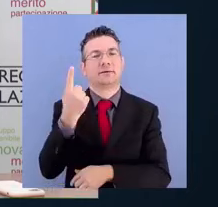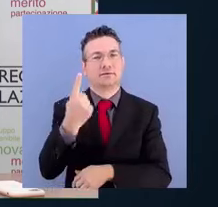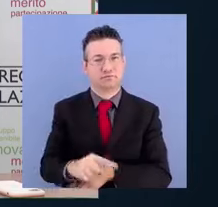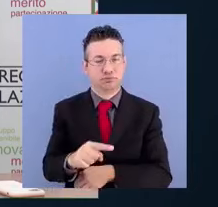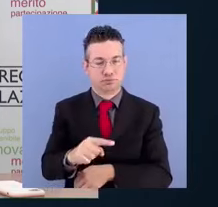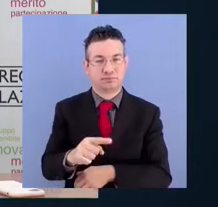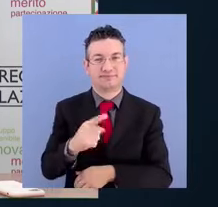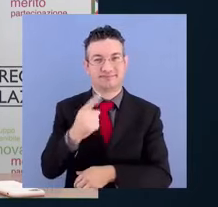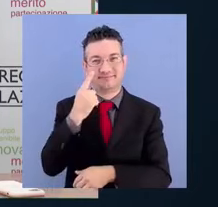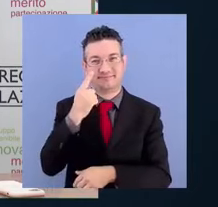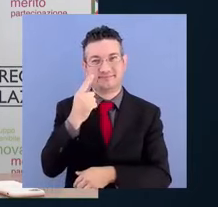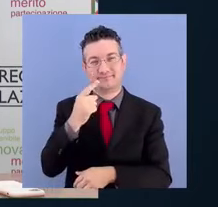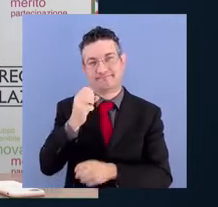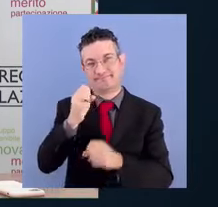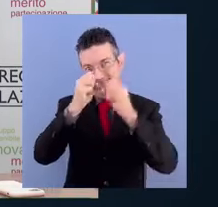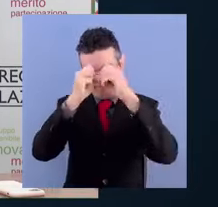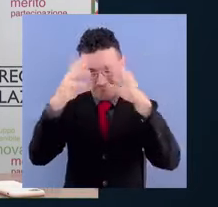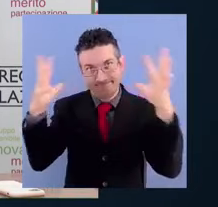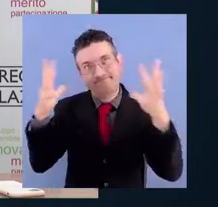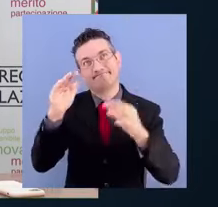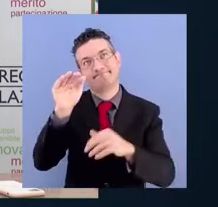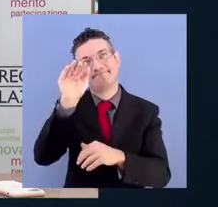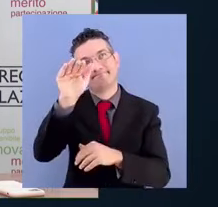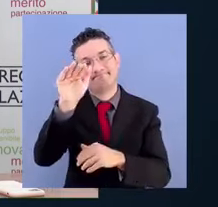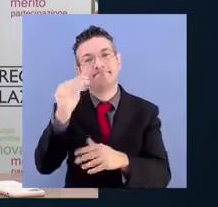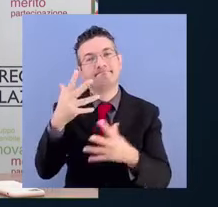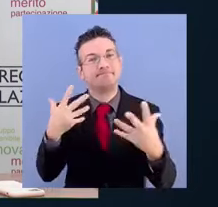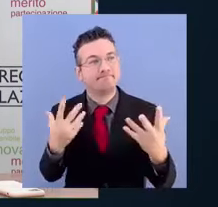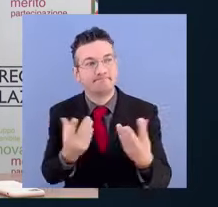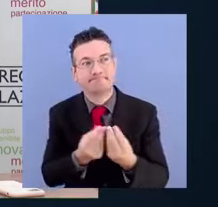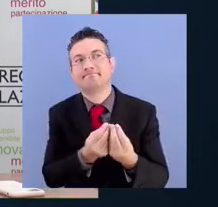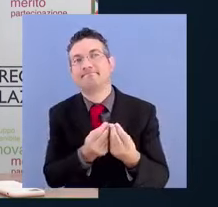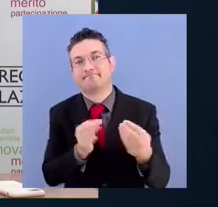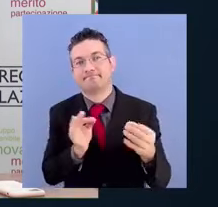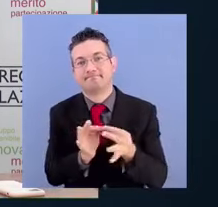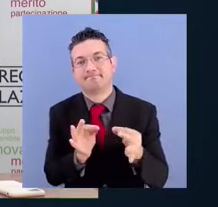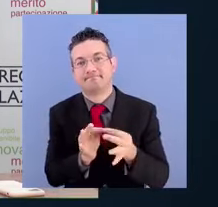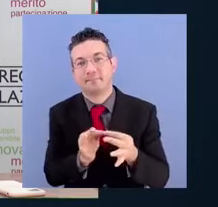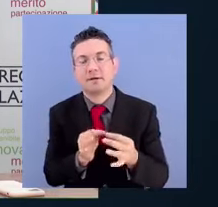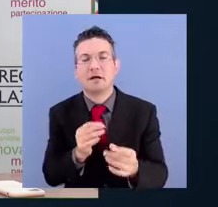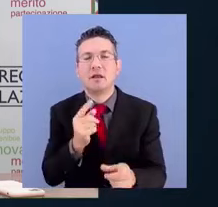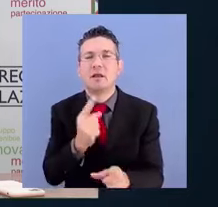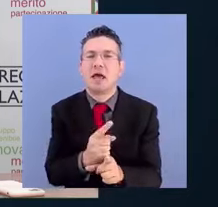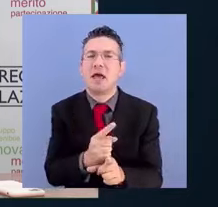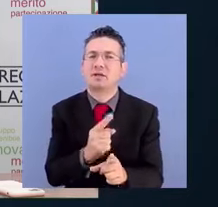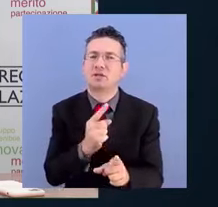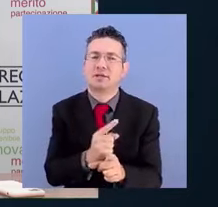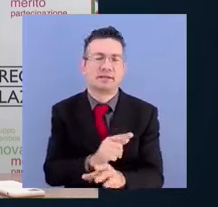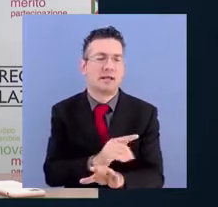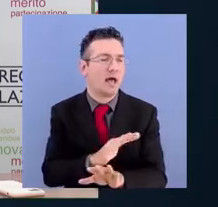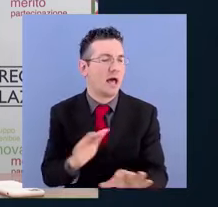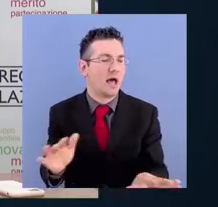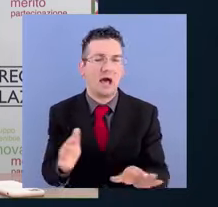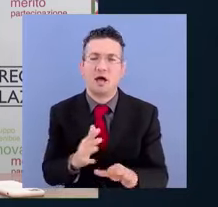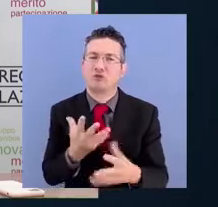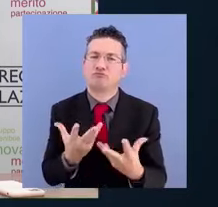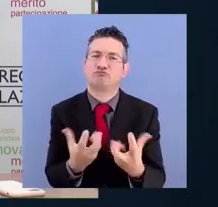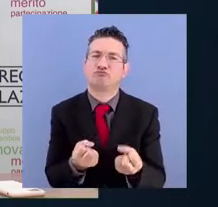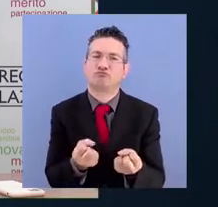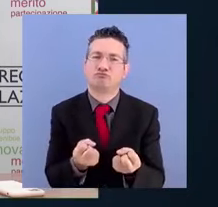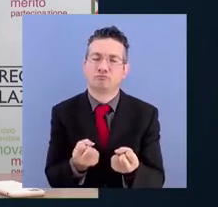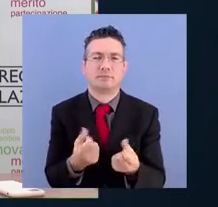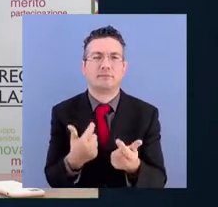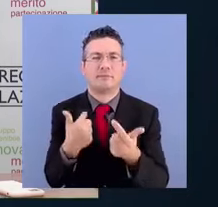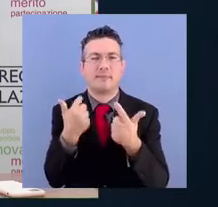parlavo prima che ci accomuna è la necessità di mettere in pratica interventi reali e